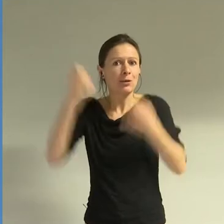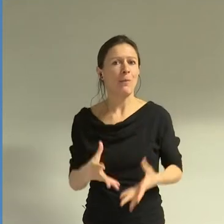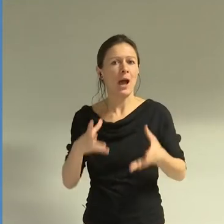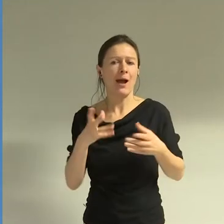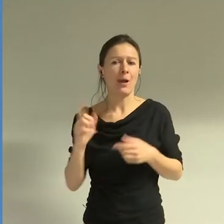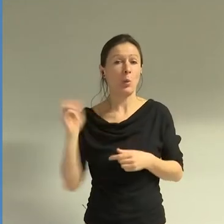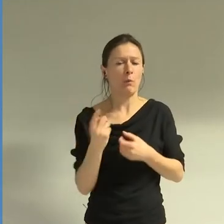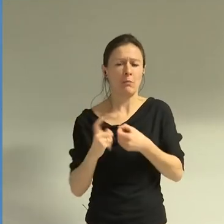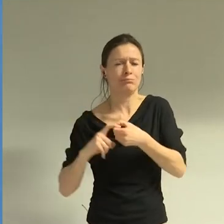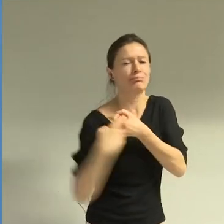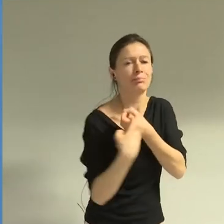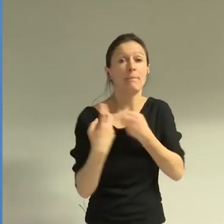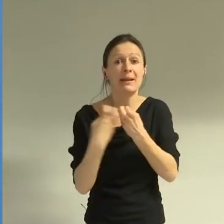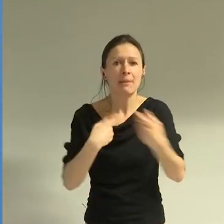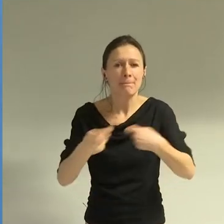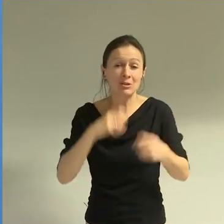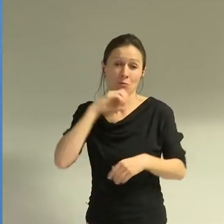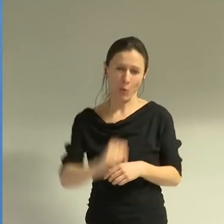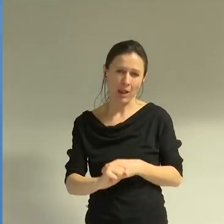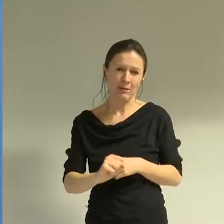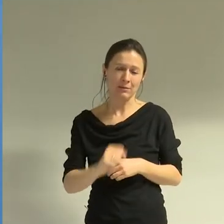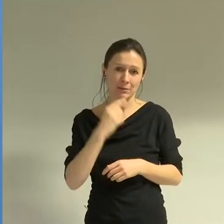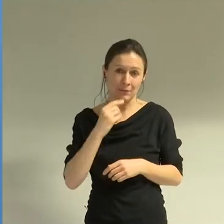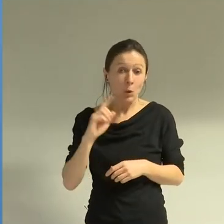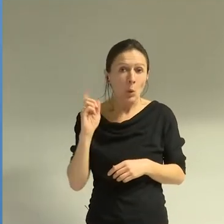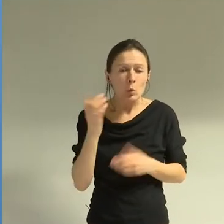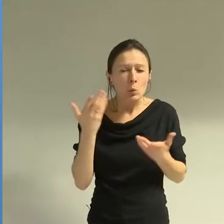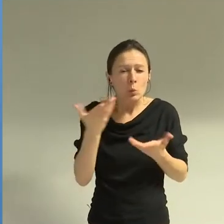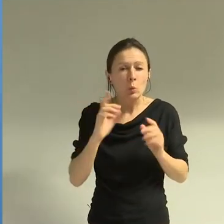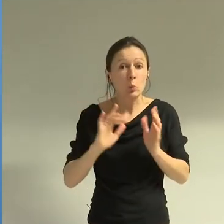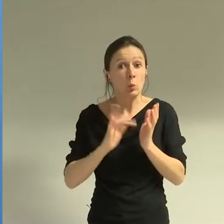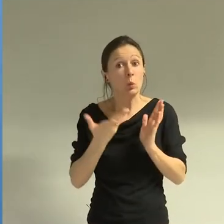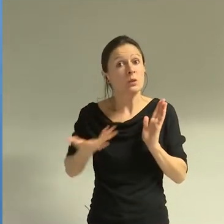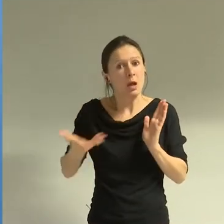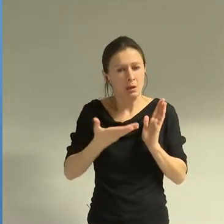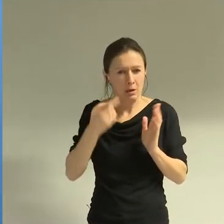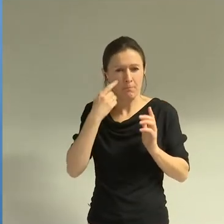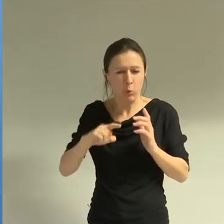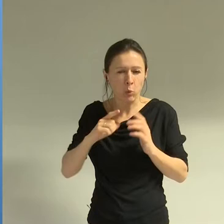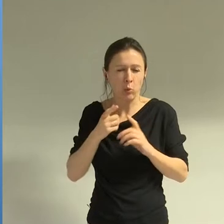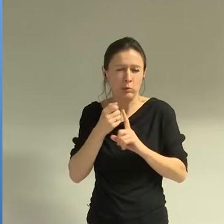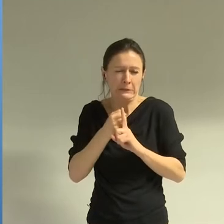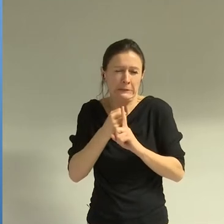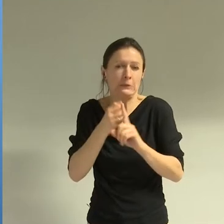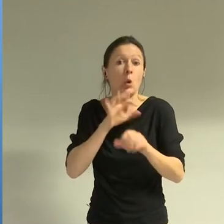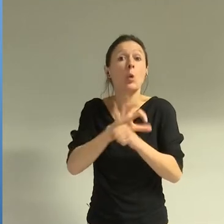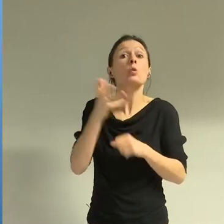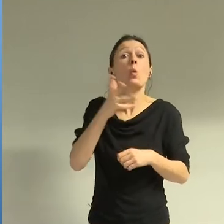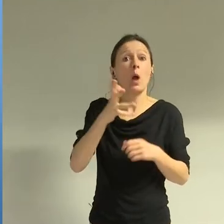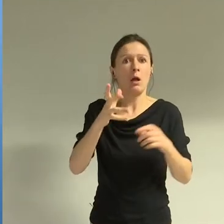permettra à grenoble d'affronter sereinement des dangers structurelles qui lui font face je vous remercie